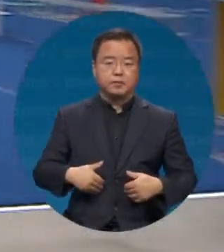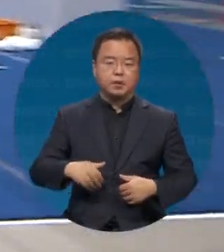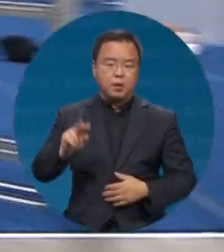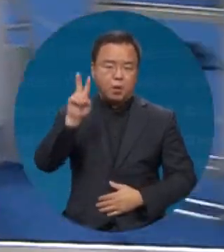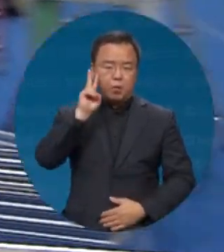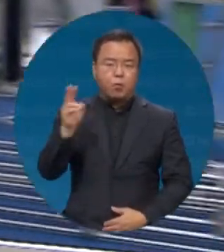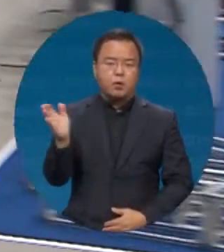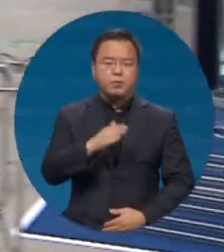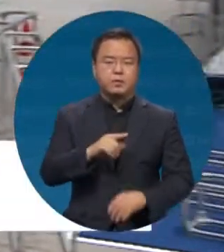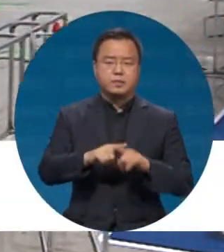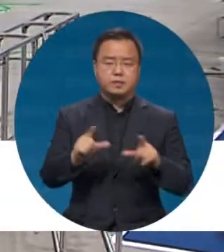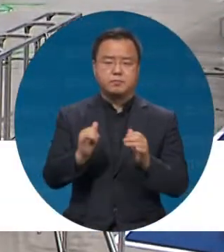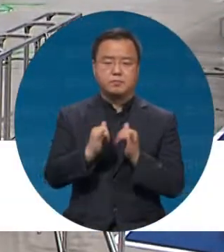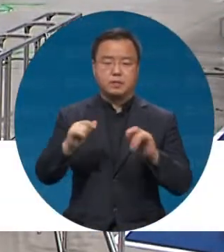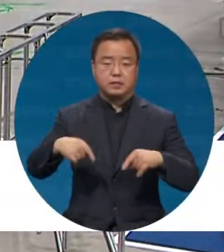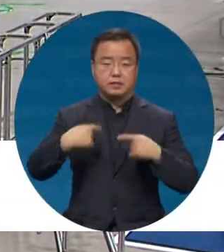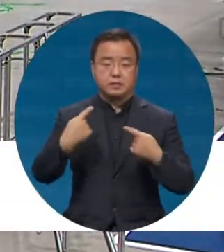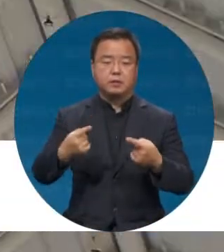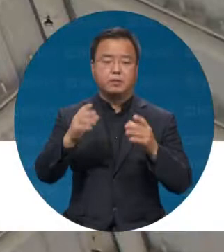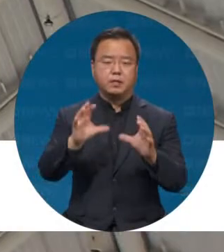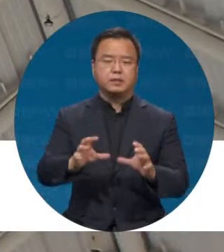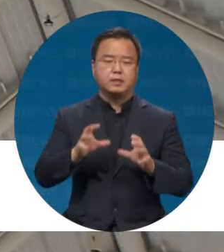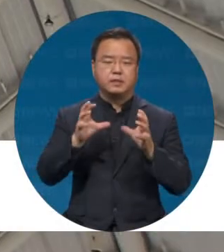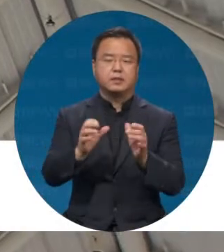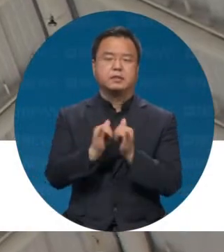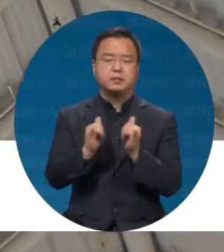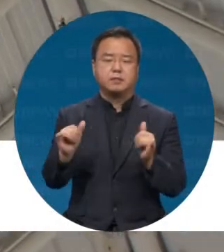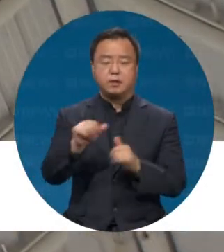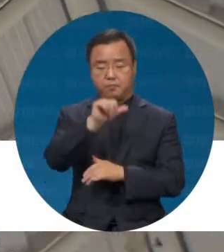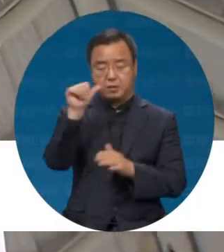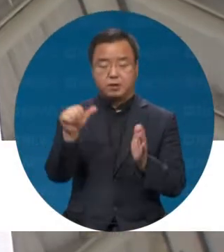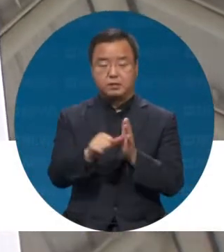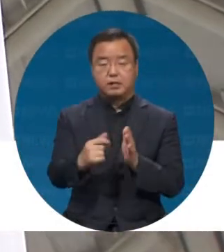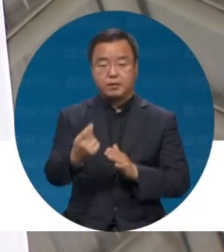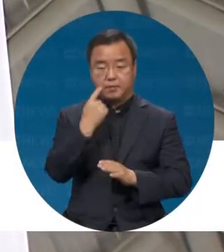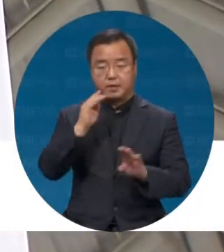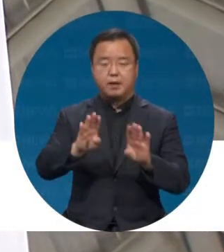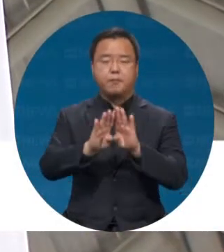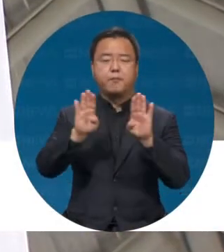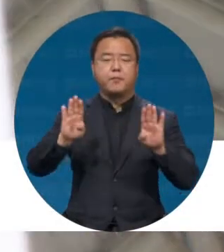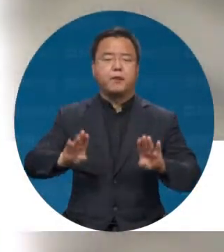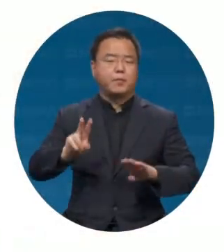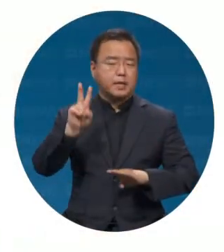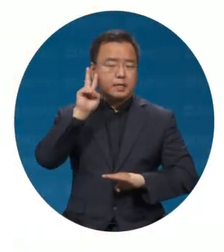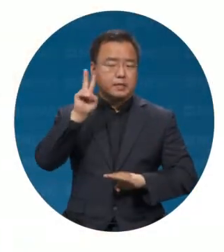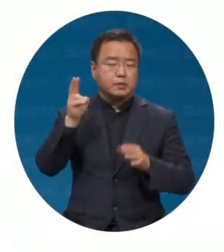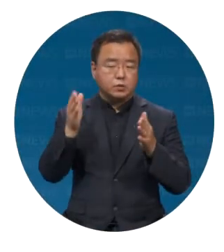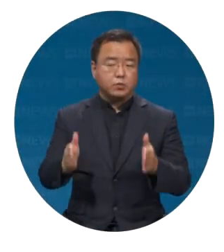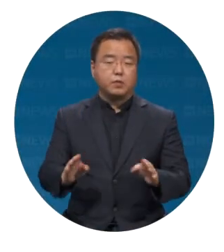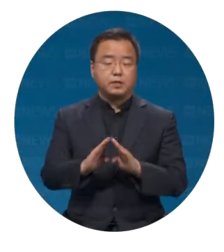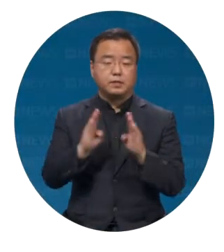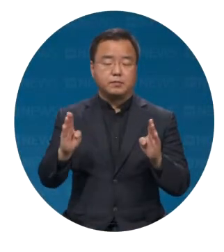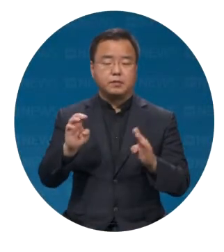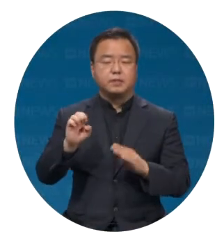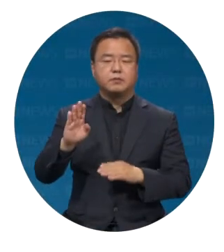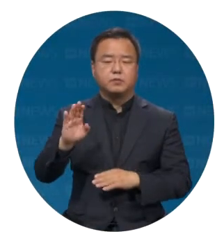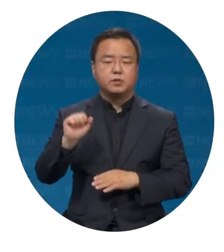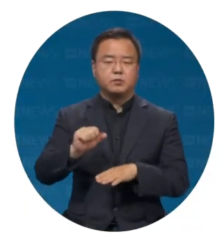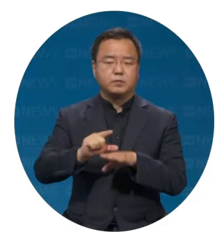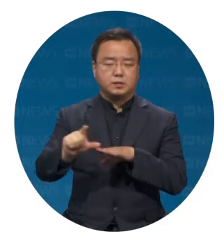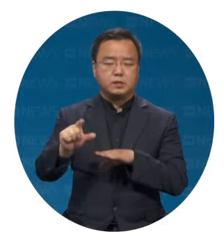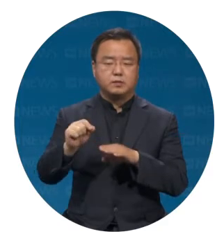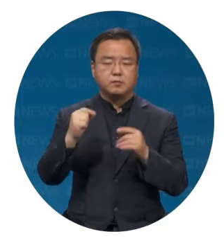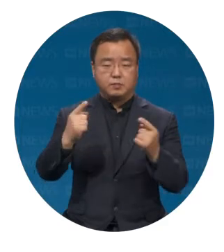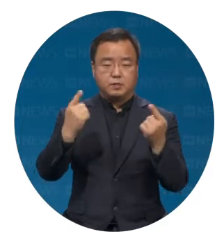모레부터 일반인도 참여할 수 있는 세계 시민 평생 학습 박람회가 이틀간 이어집니다. EBS와 지역 대학, 기관 등이